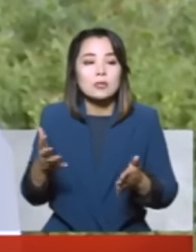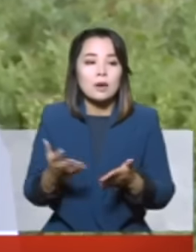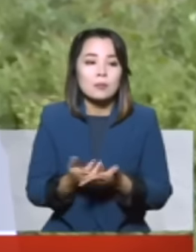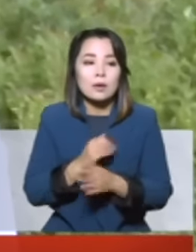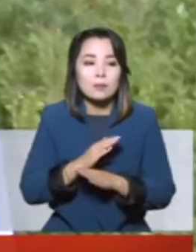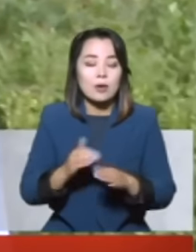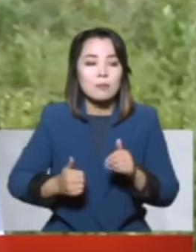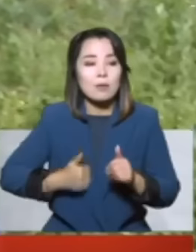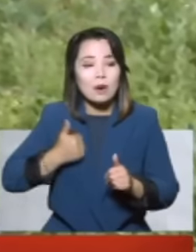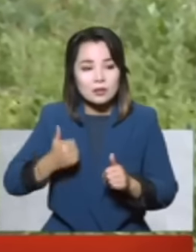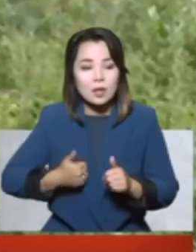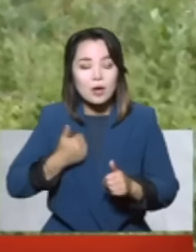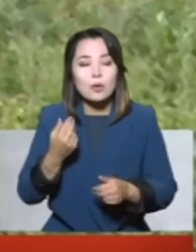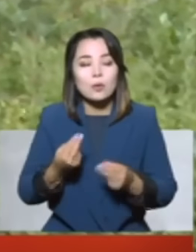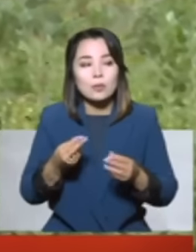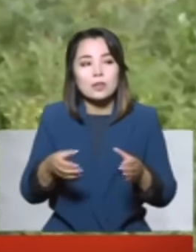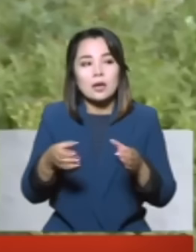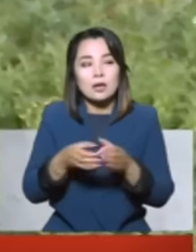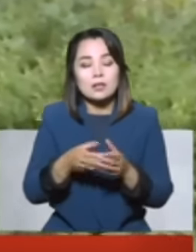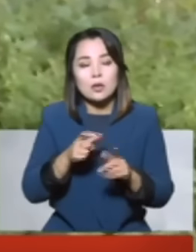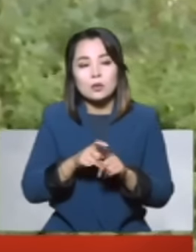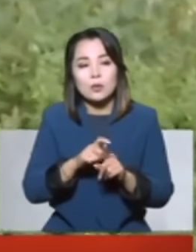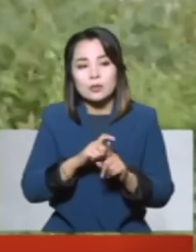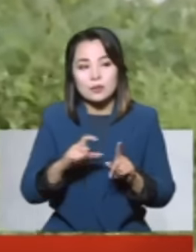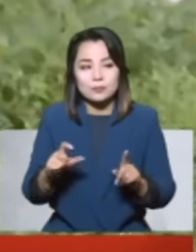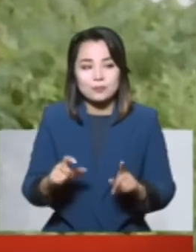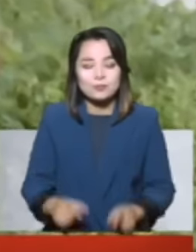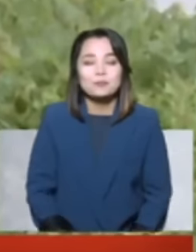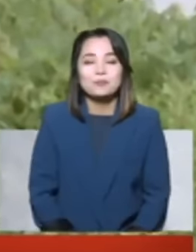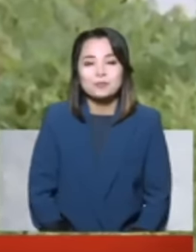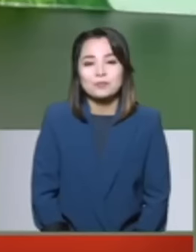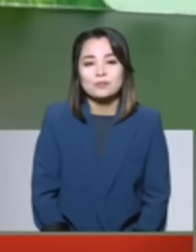босқа күлуге, бес нәрсеге асық бол, бес нәрседен ғашық бол.